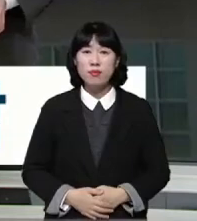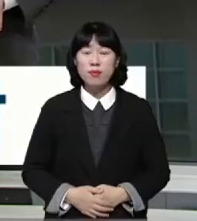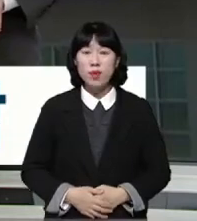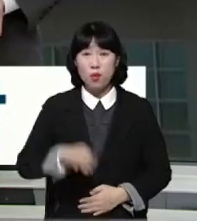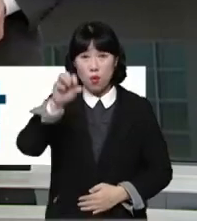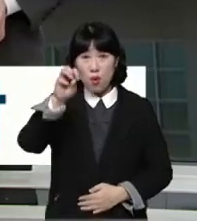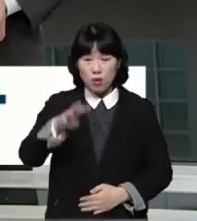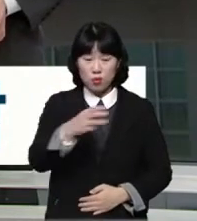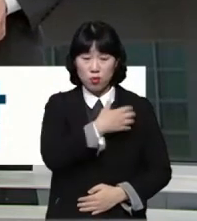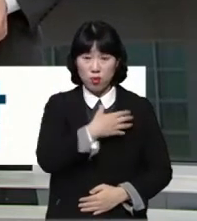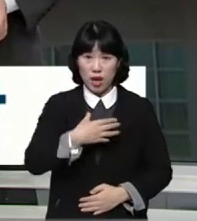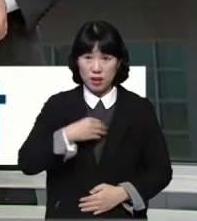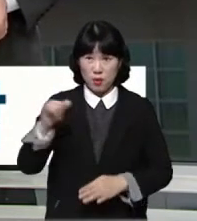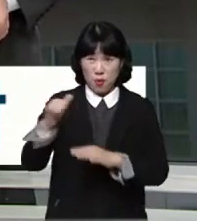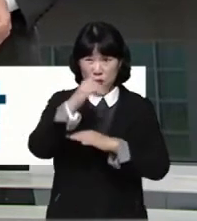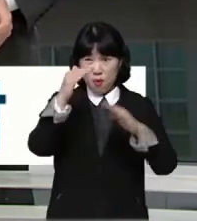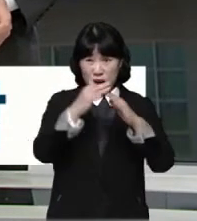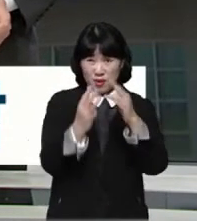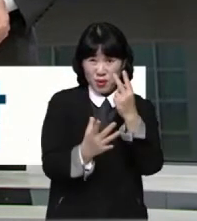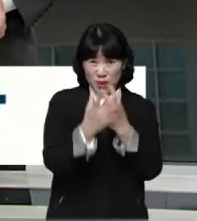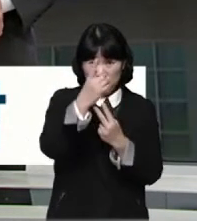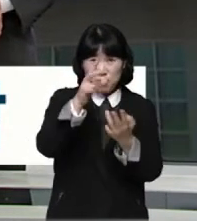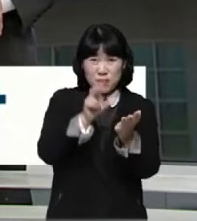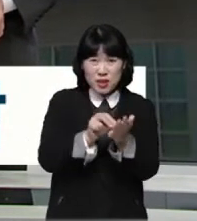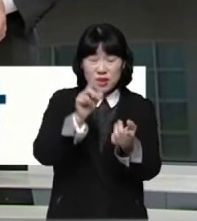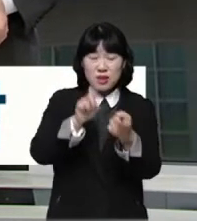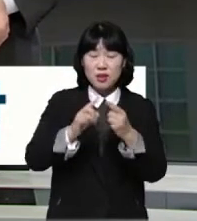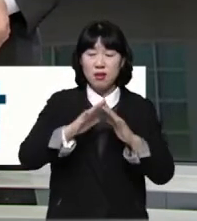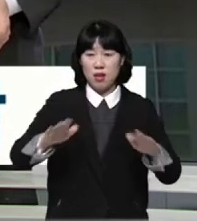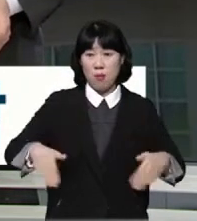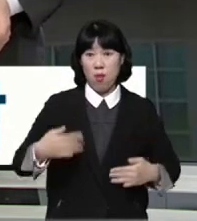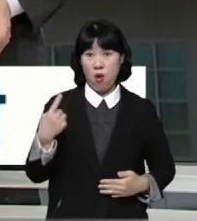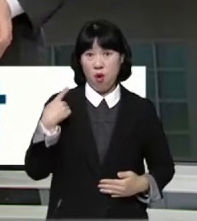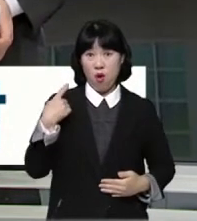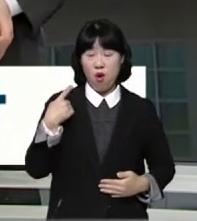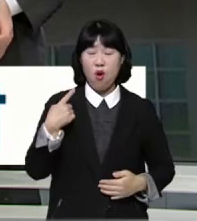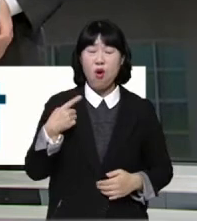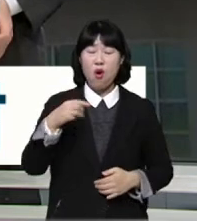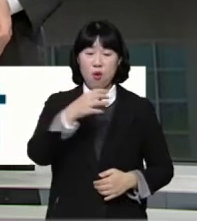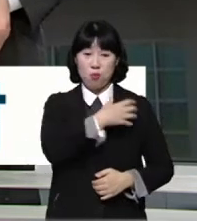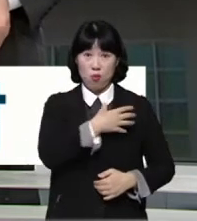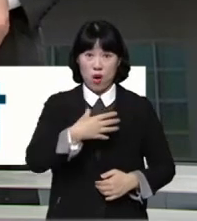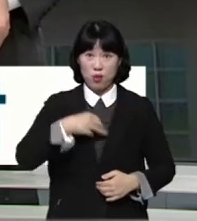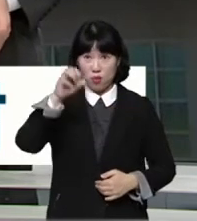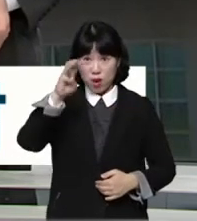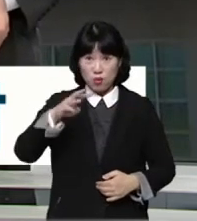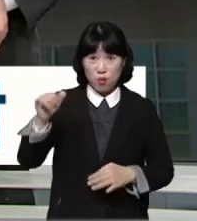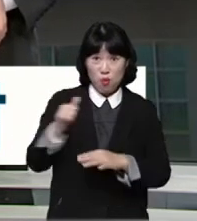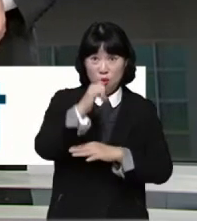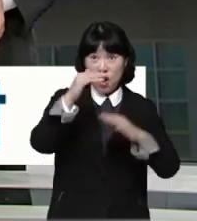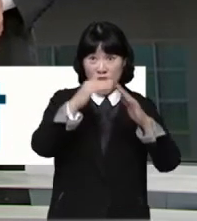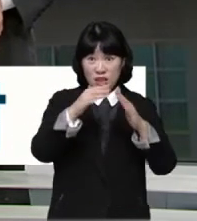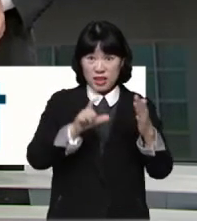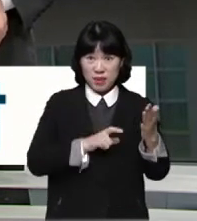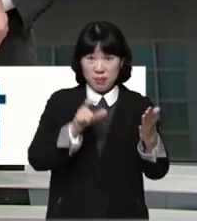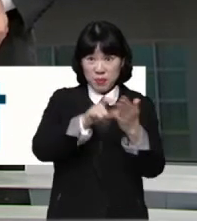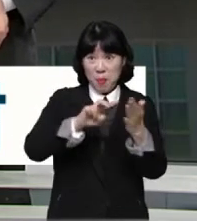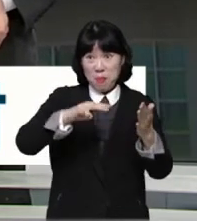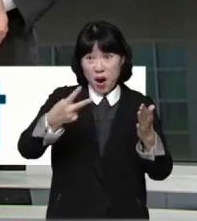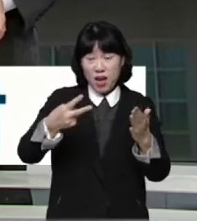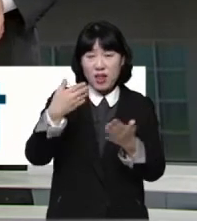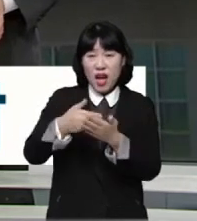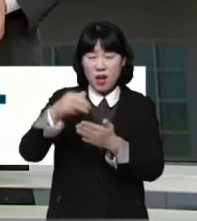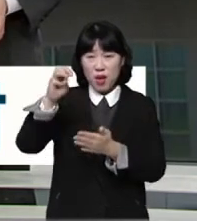광주 보안 공항 통합과 관련해 전 단도가 어제 모호한 광주공항 으로 명칭을 바꿔 달라는 광주시에